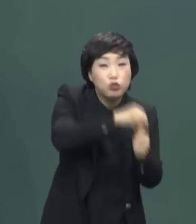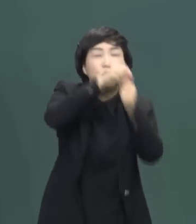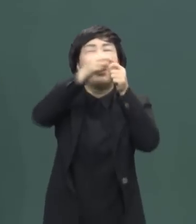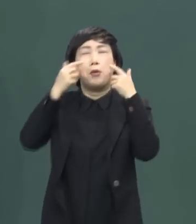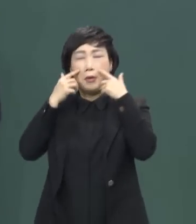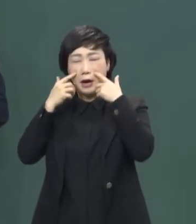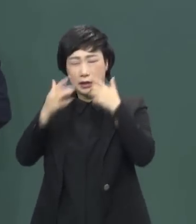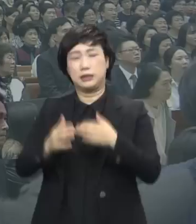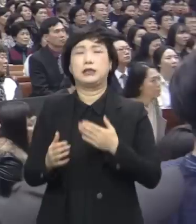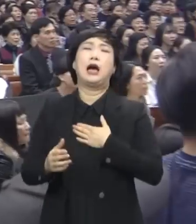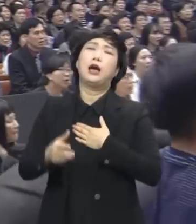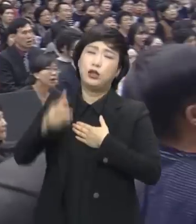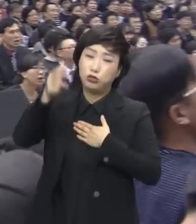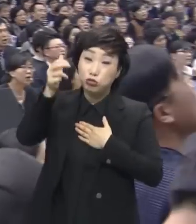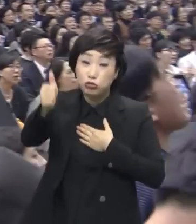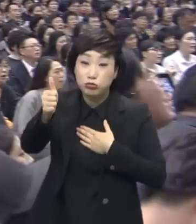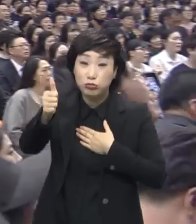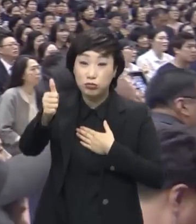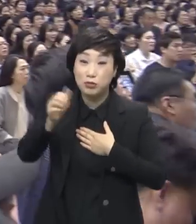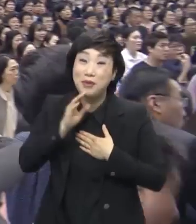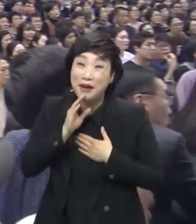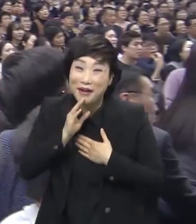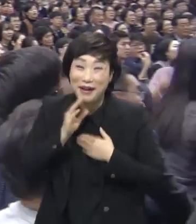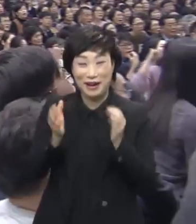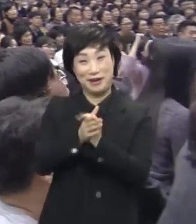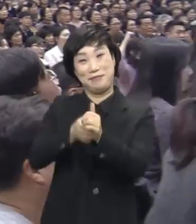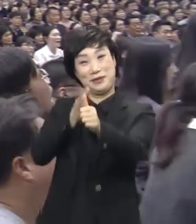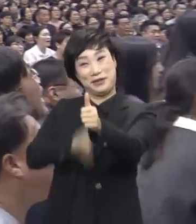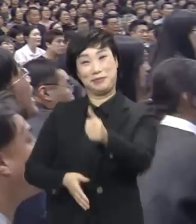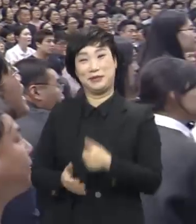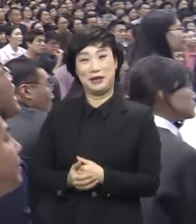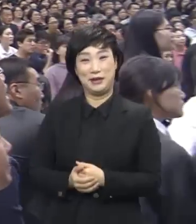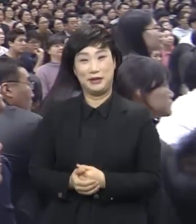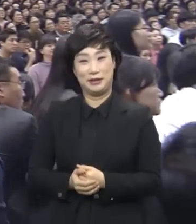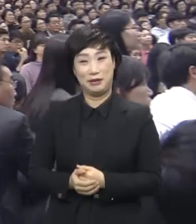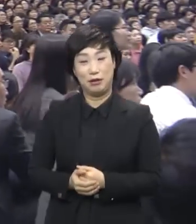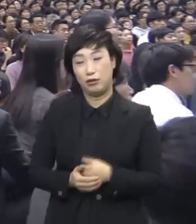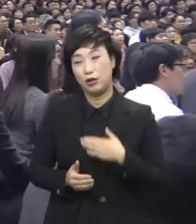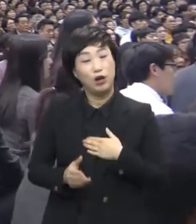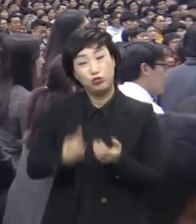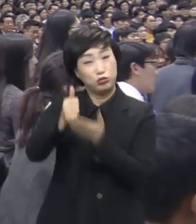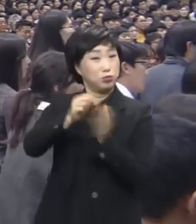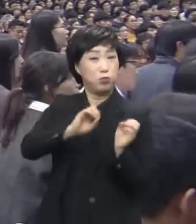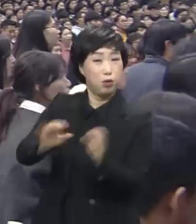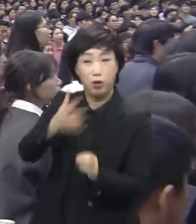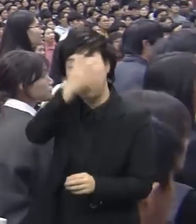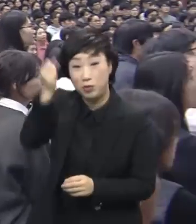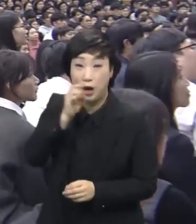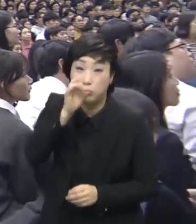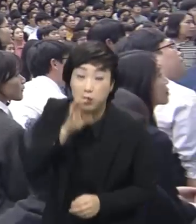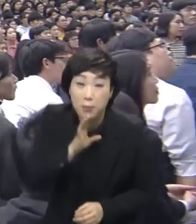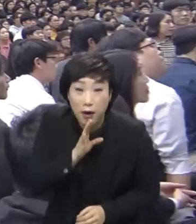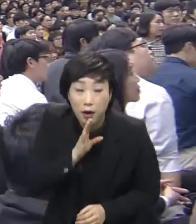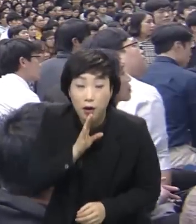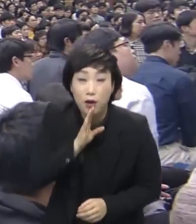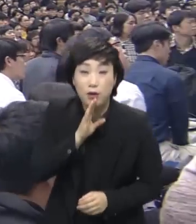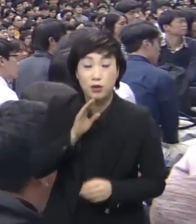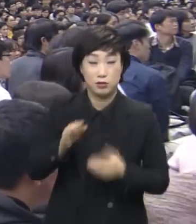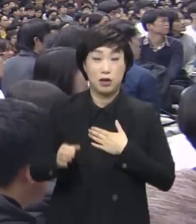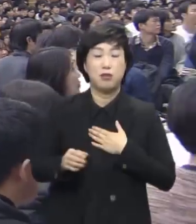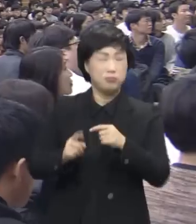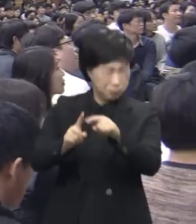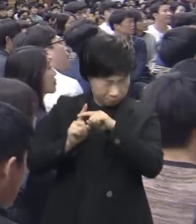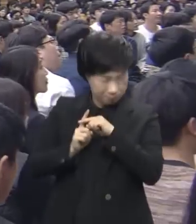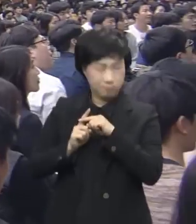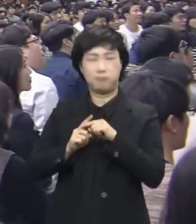확실히 구원하신 분이시다. 아멘 합시다. 버릴 수 없다. 나 죽일 테면